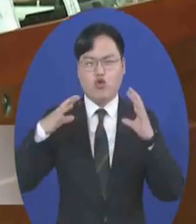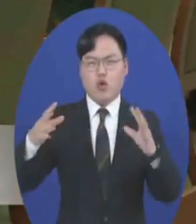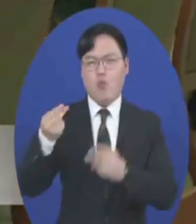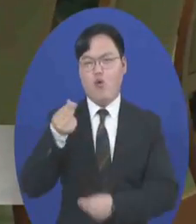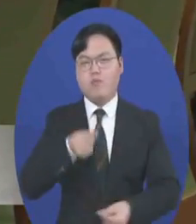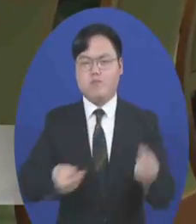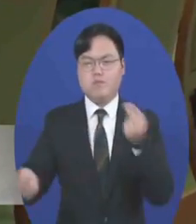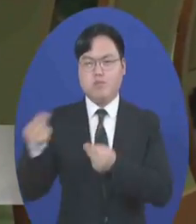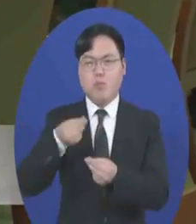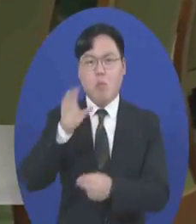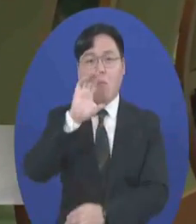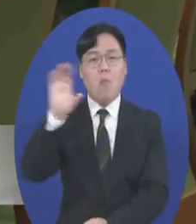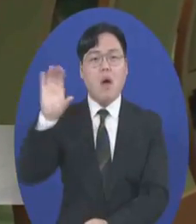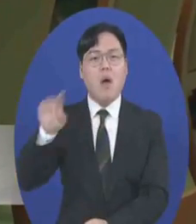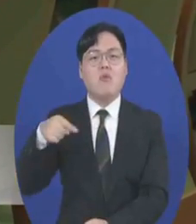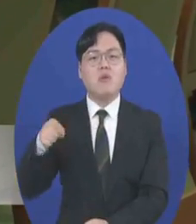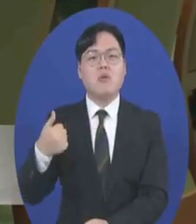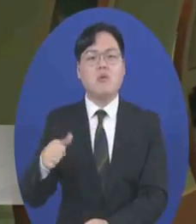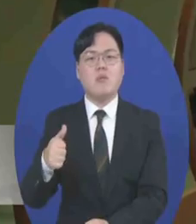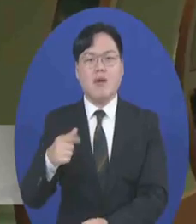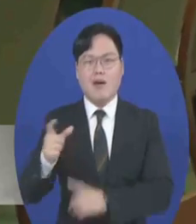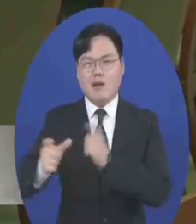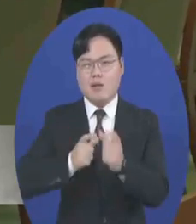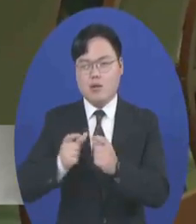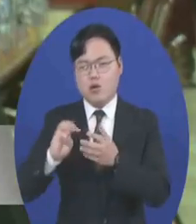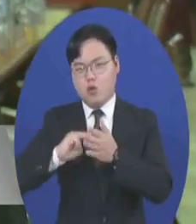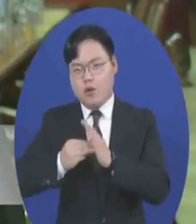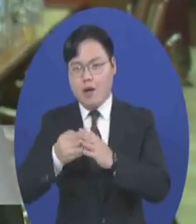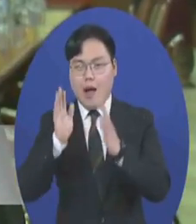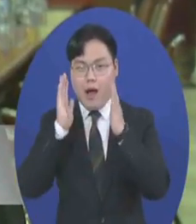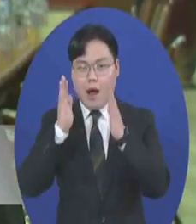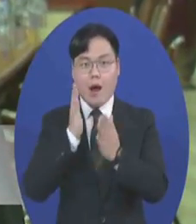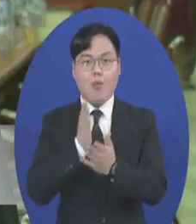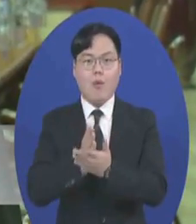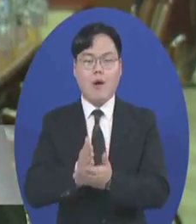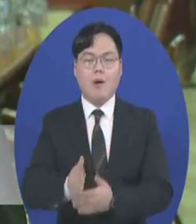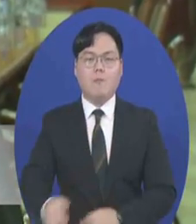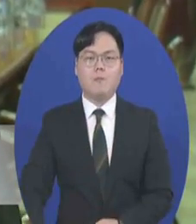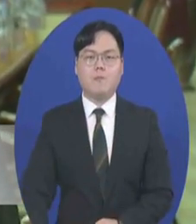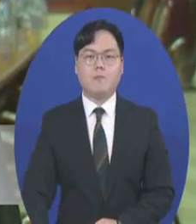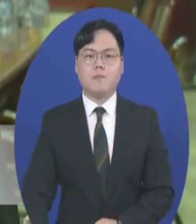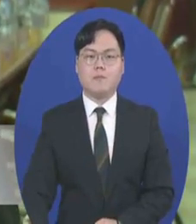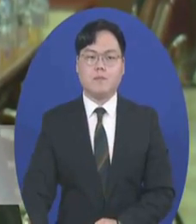хөрөнгө оруулагчид цар тахлын дараах эдийн засгийн төлөвлөгөөг анхаарч байна.